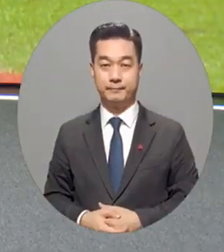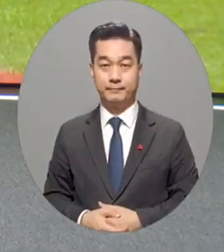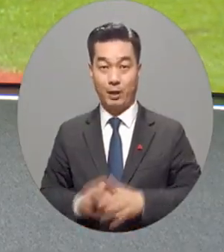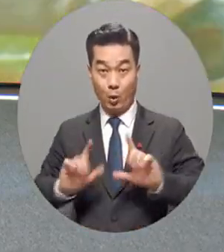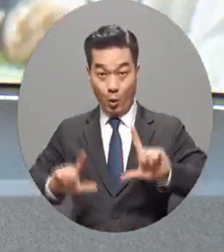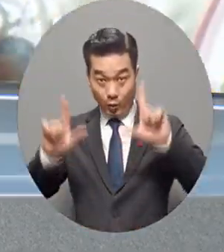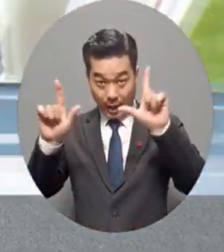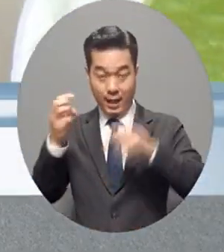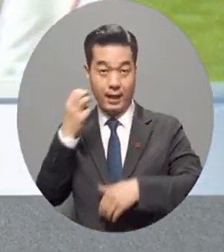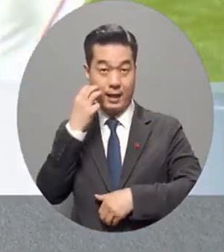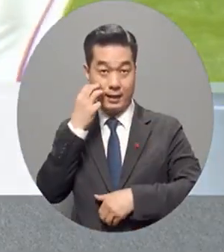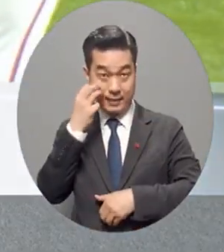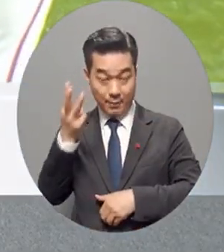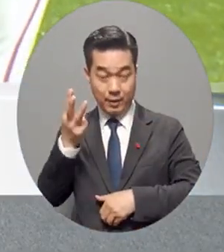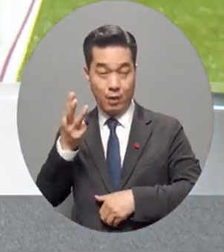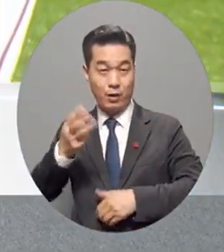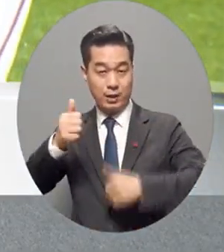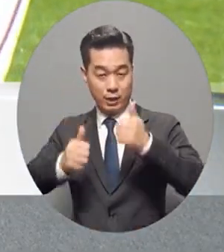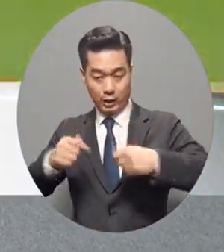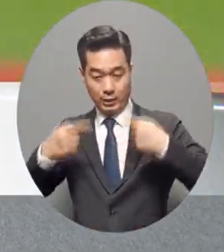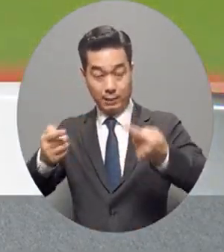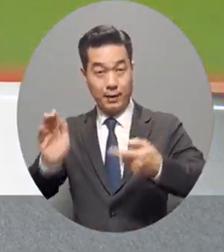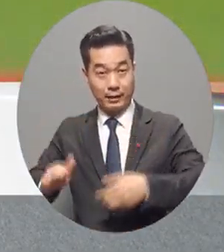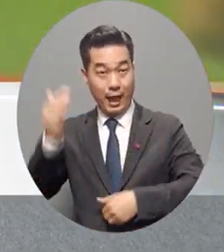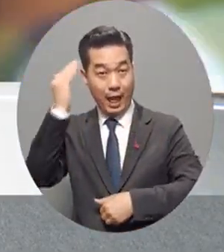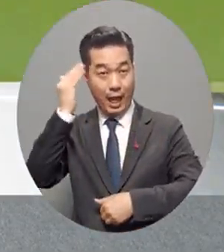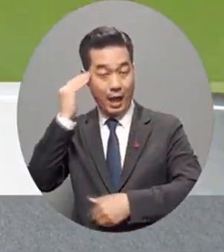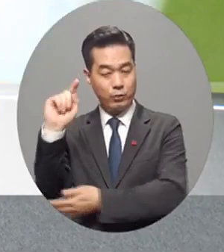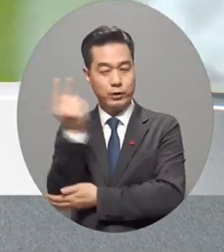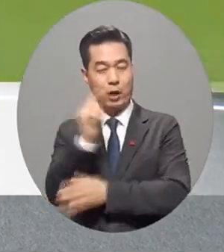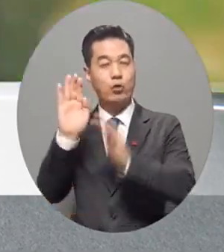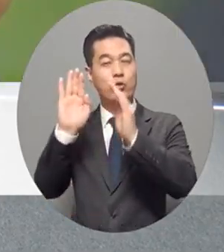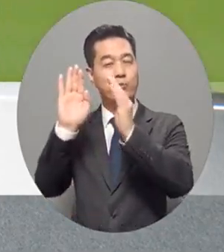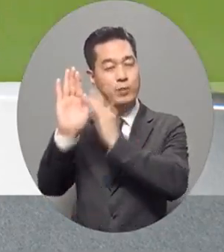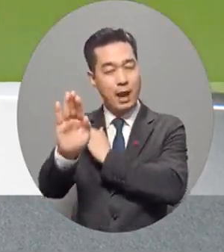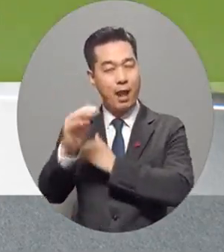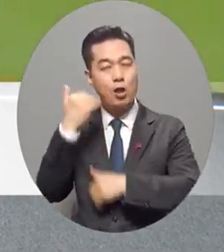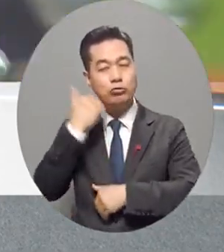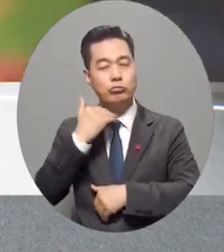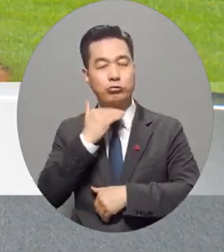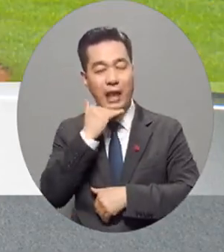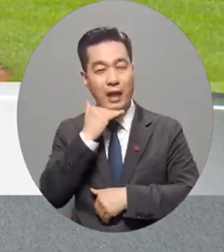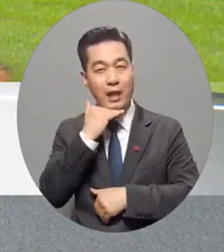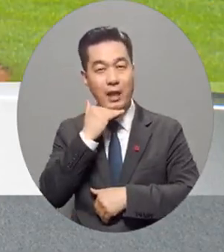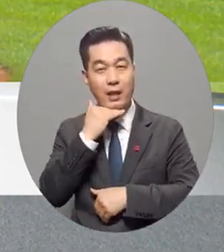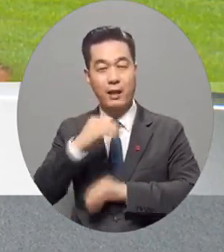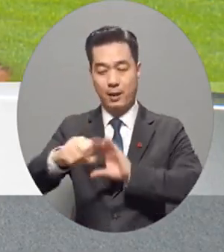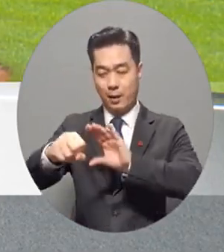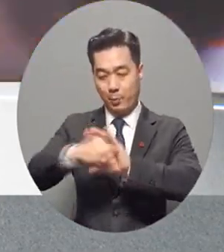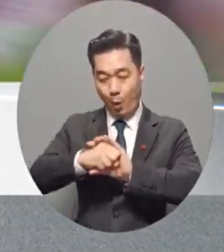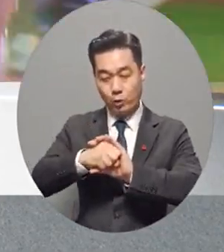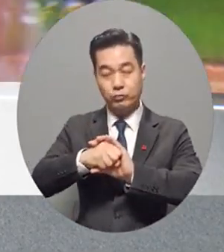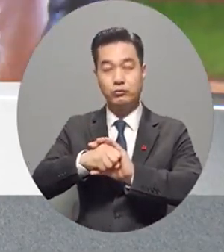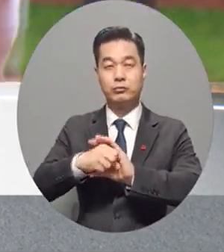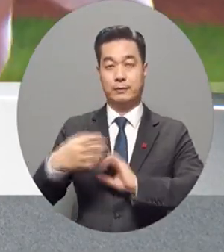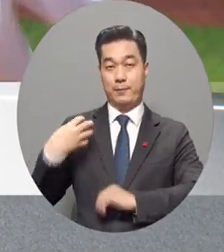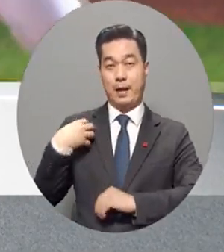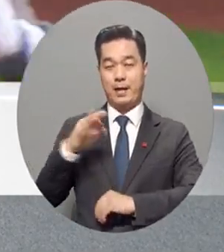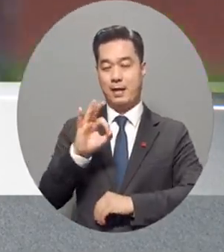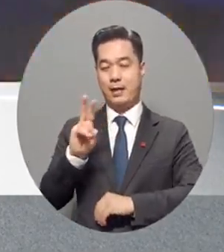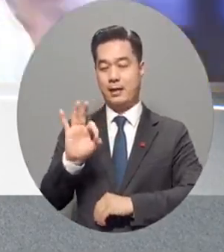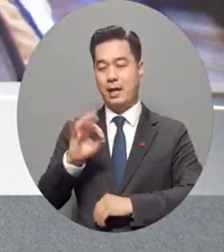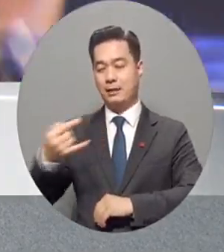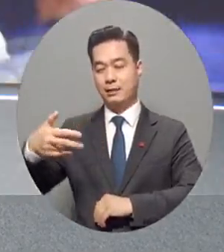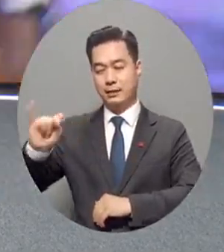올해 딱 3개월 뛰었는데 한국 야구의 미래로 꼽히는 포수가 있습니다. 포스트 양의지로 기대를 모으는 NC의